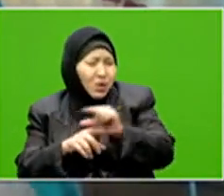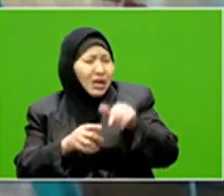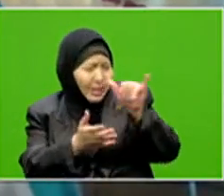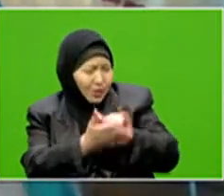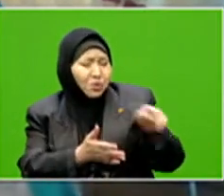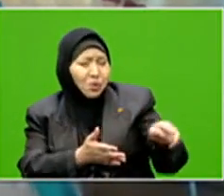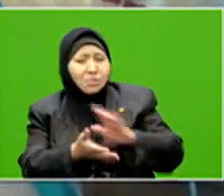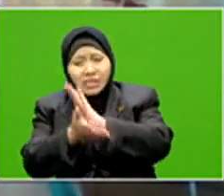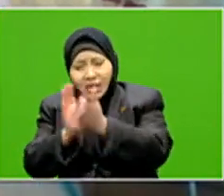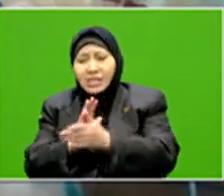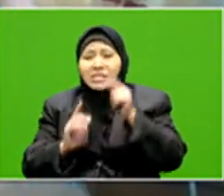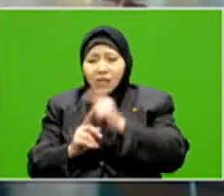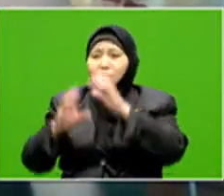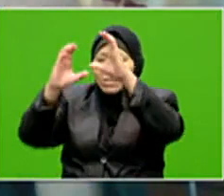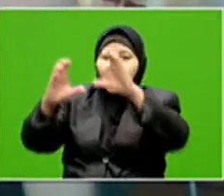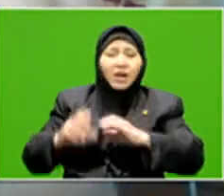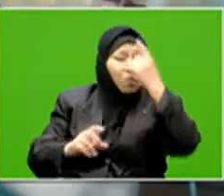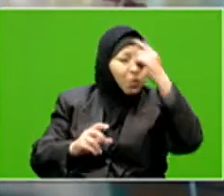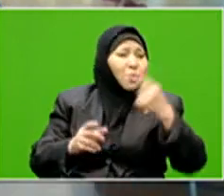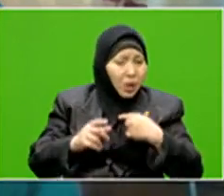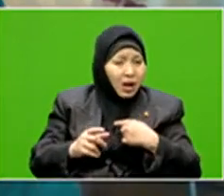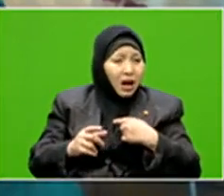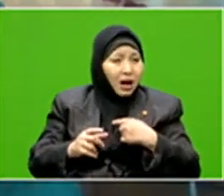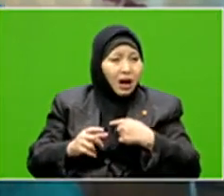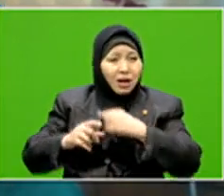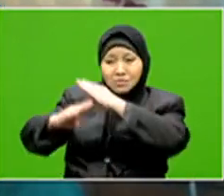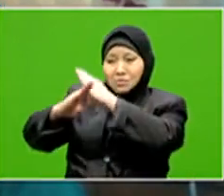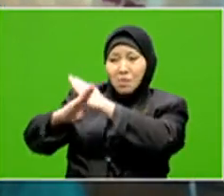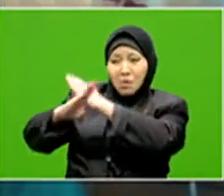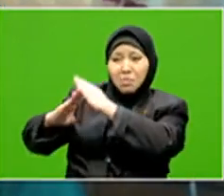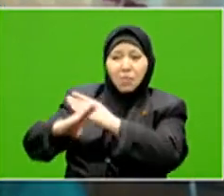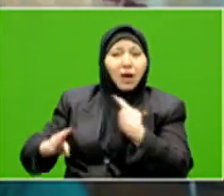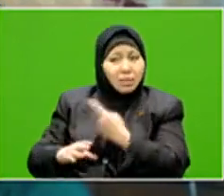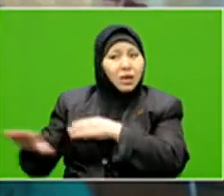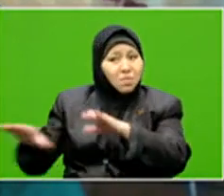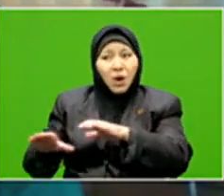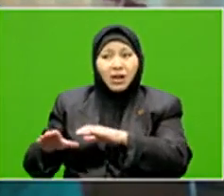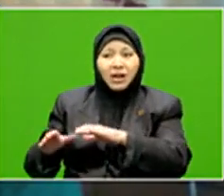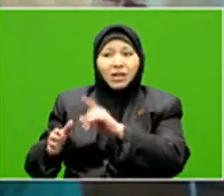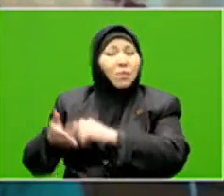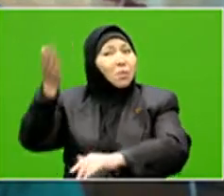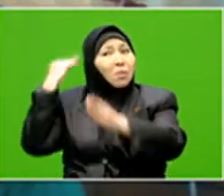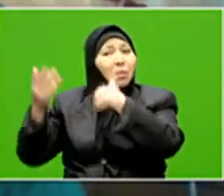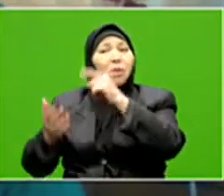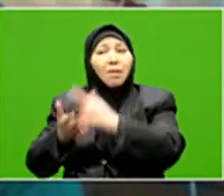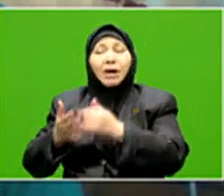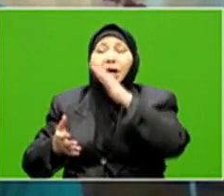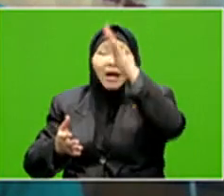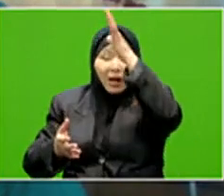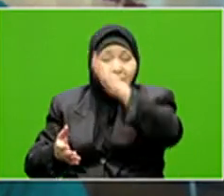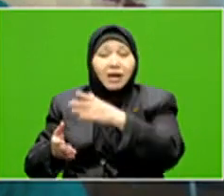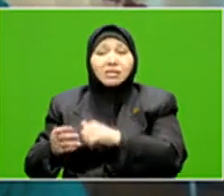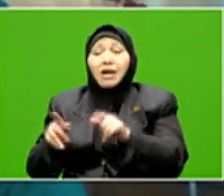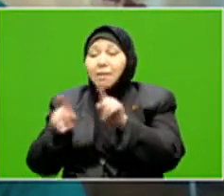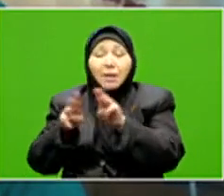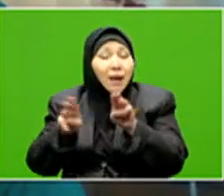ianya sebagai satu cara untuk nak menegah kami melakukan kemungkaran-kemungkaran ini. Ibaratnya dikata